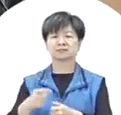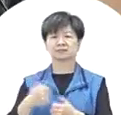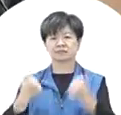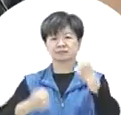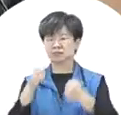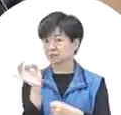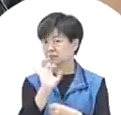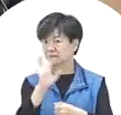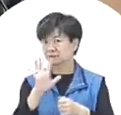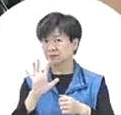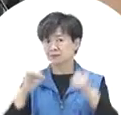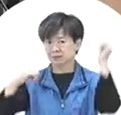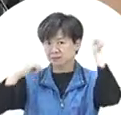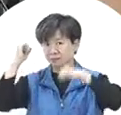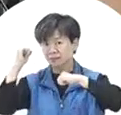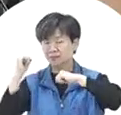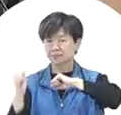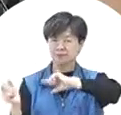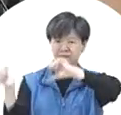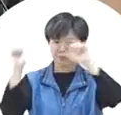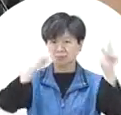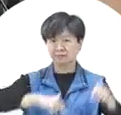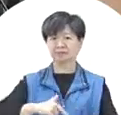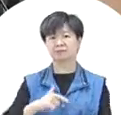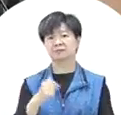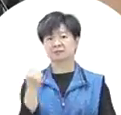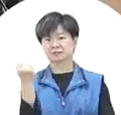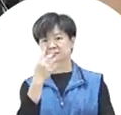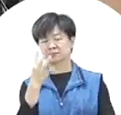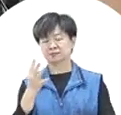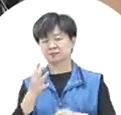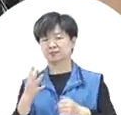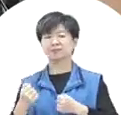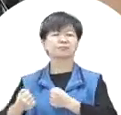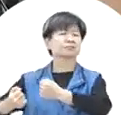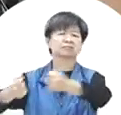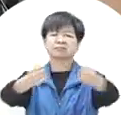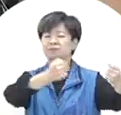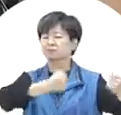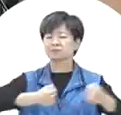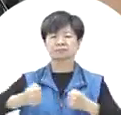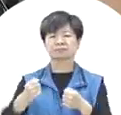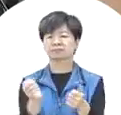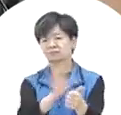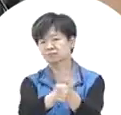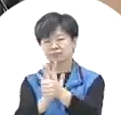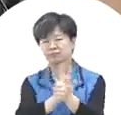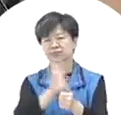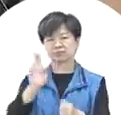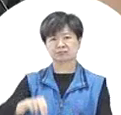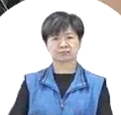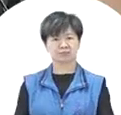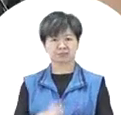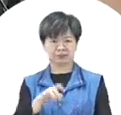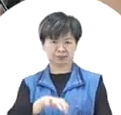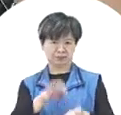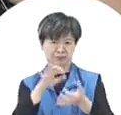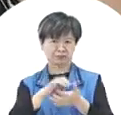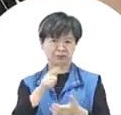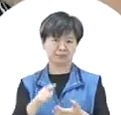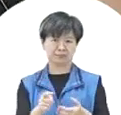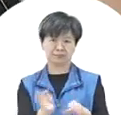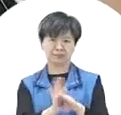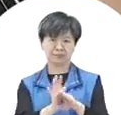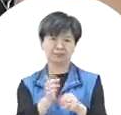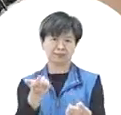从早上四条线一直勾到俺。我们都没有哎，还要讲新巴。 我们现在不是在想